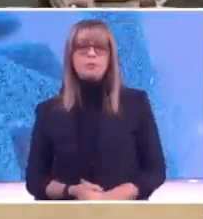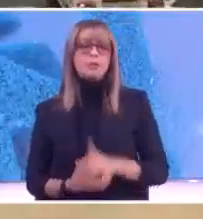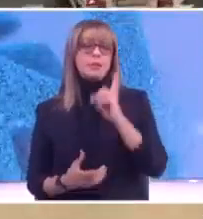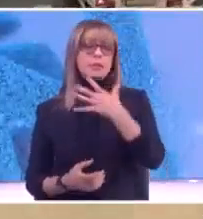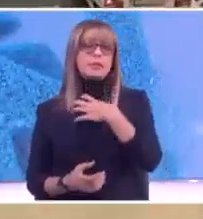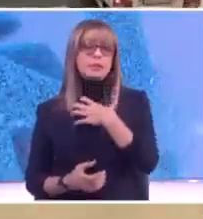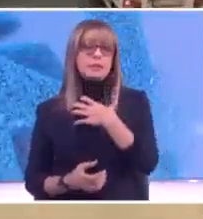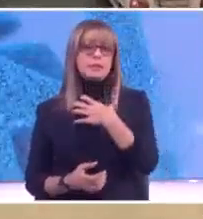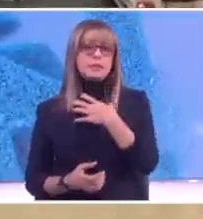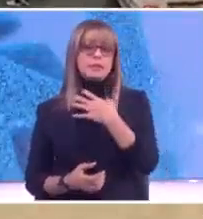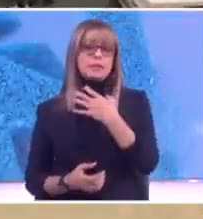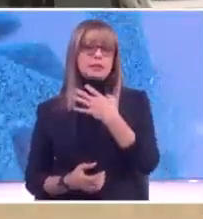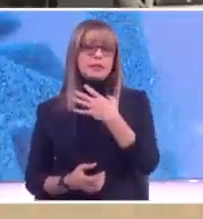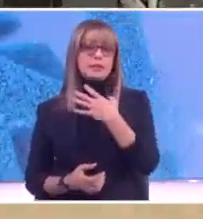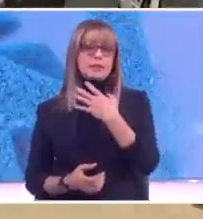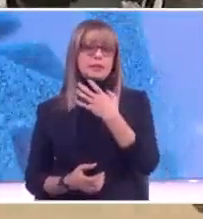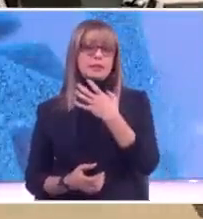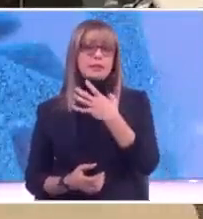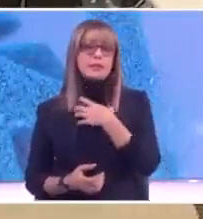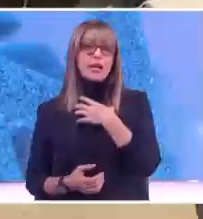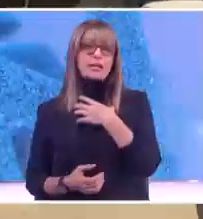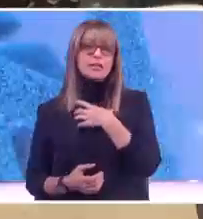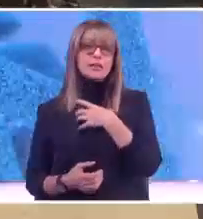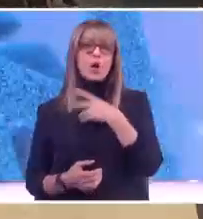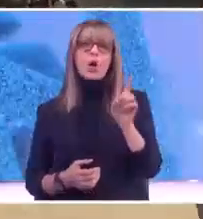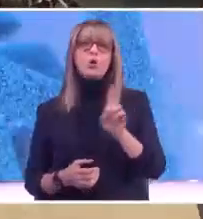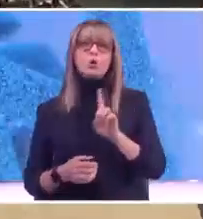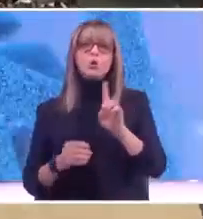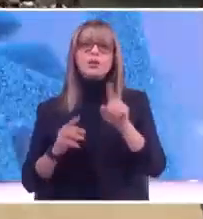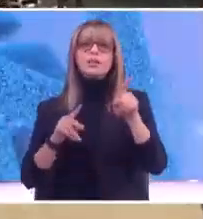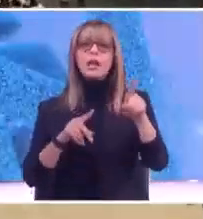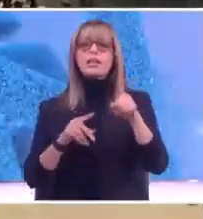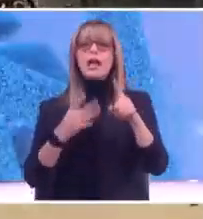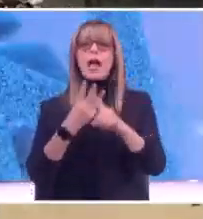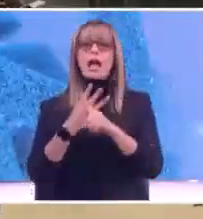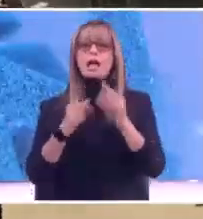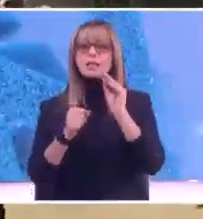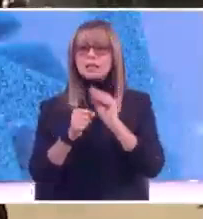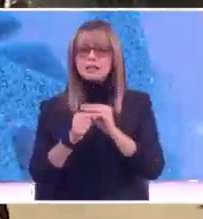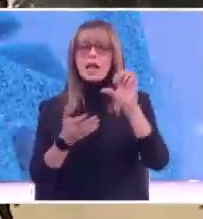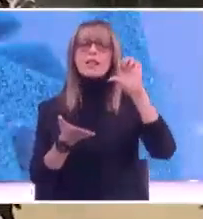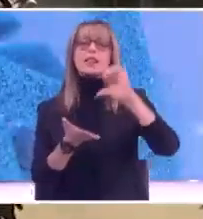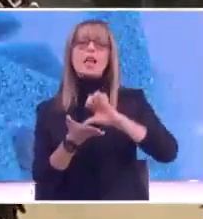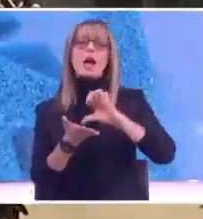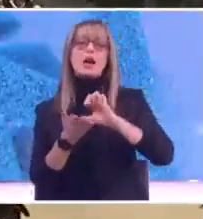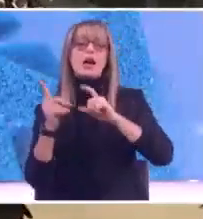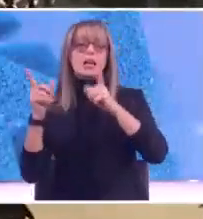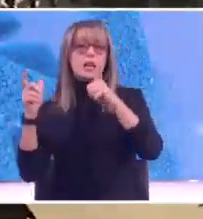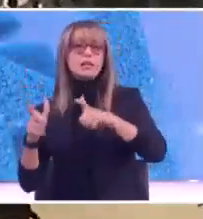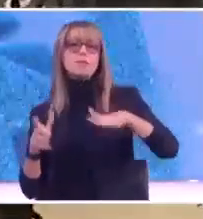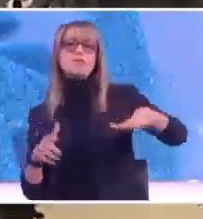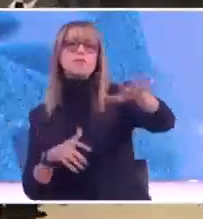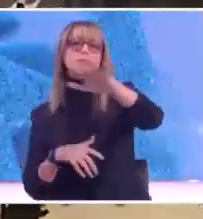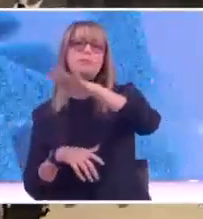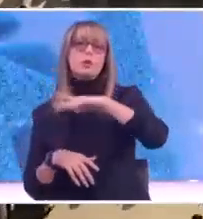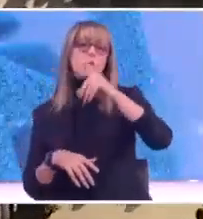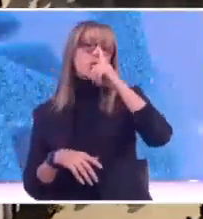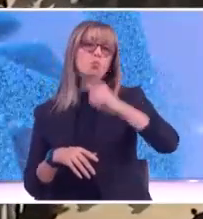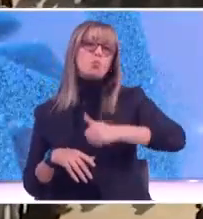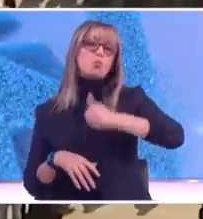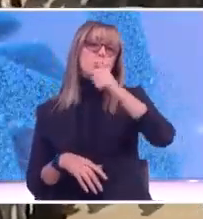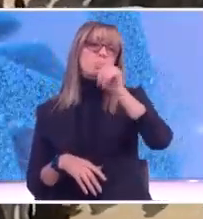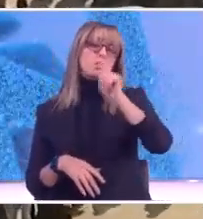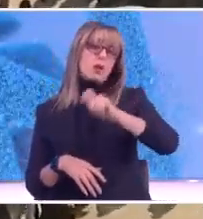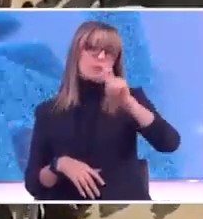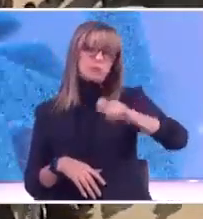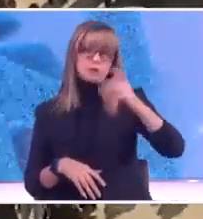Kendisi Sistan Belucistan eyaletinde, Kürdistan eyaletinde, Horasan ve Tahran eyaletlerinde Emniyet Genel Müdürlüğü yapmış bir